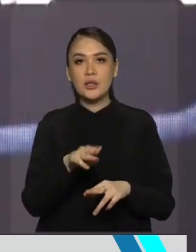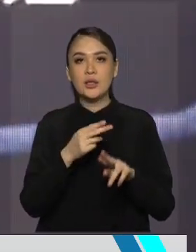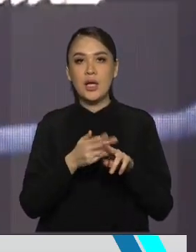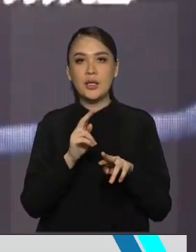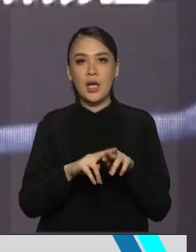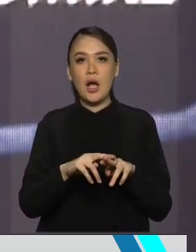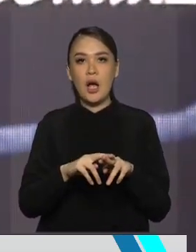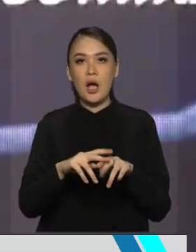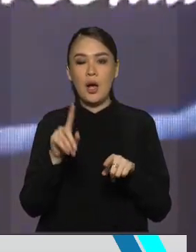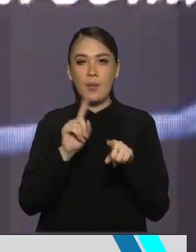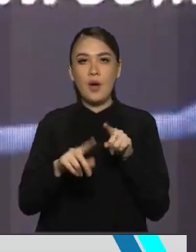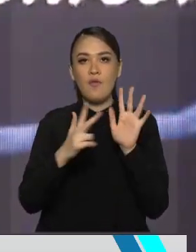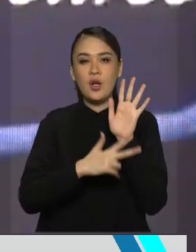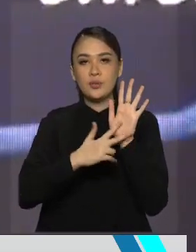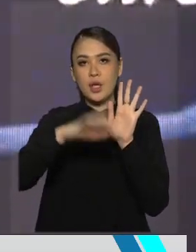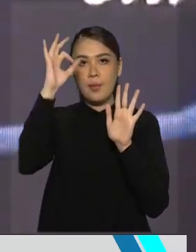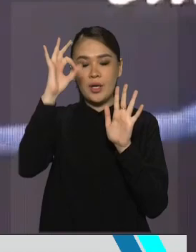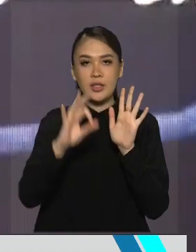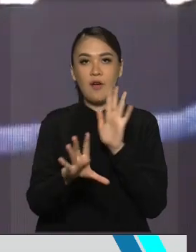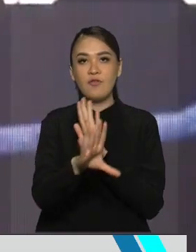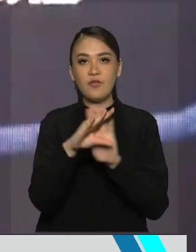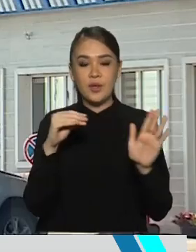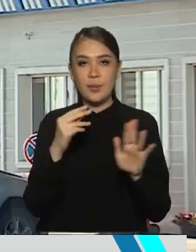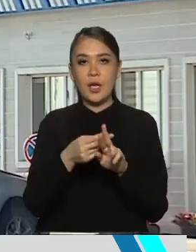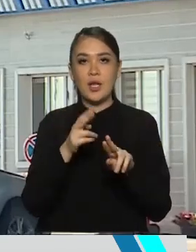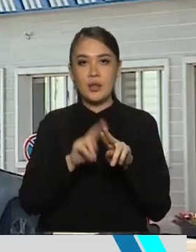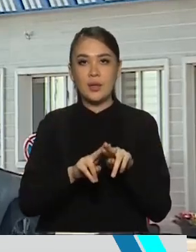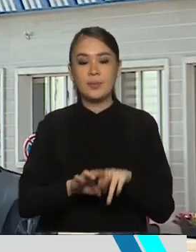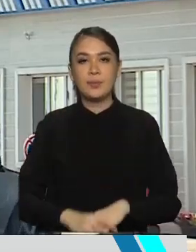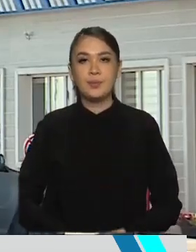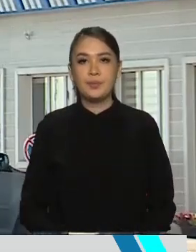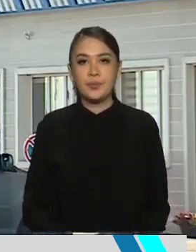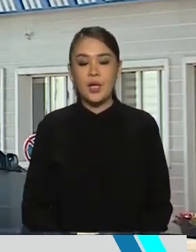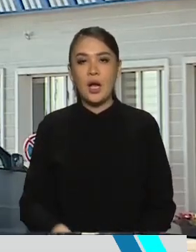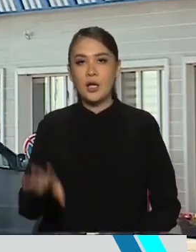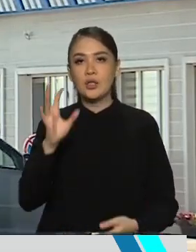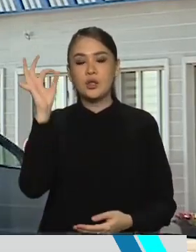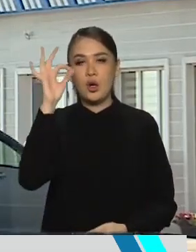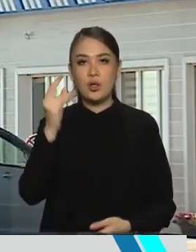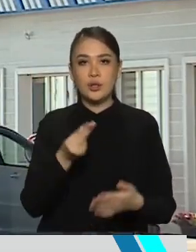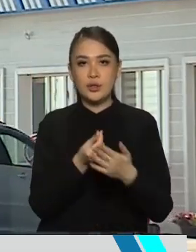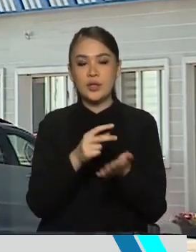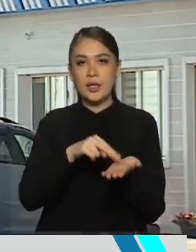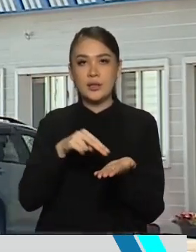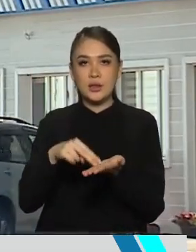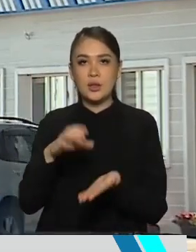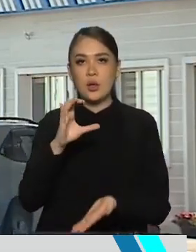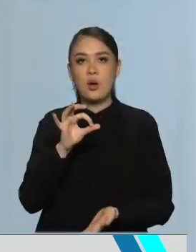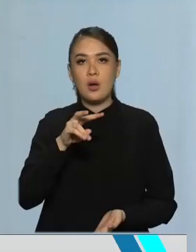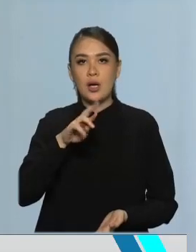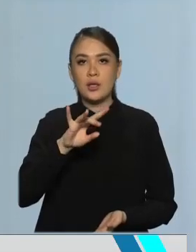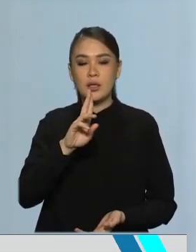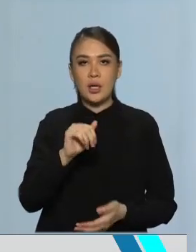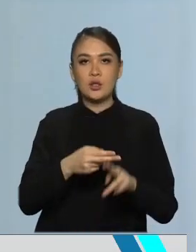на конец месяца, там почти 80% выбрали они. Выбрали топливо. Льготная цена на литр солярки в Казахстане сегодня